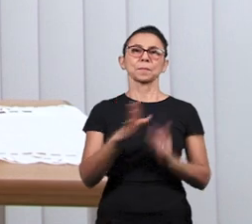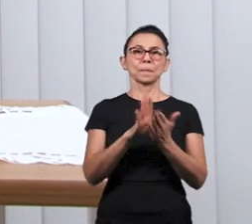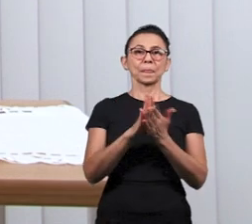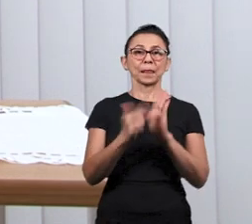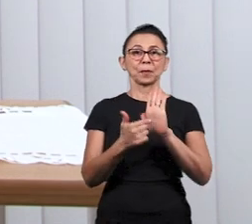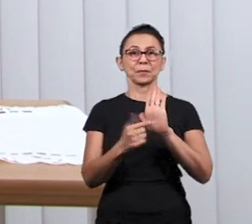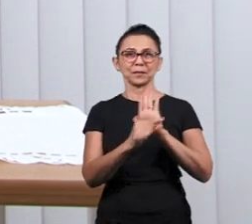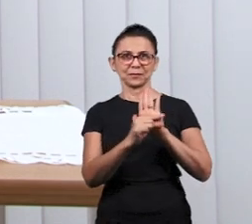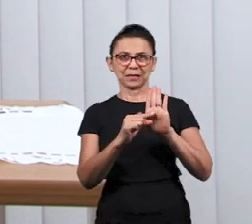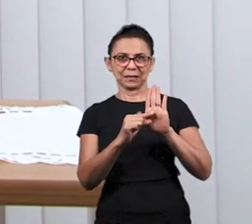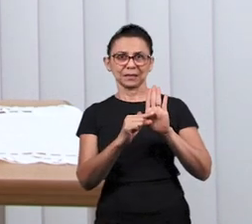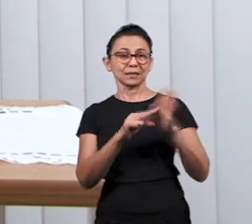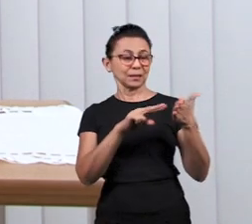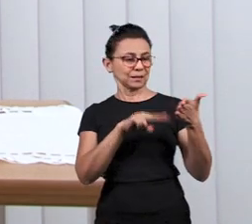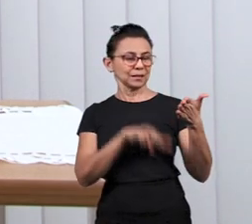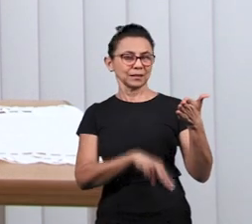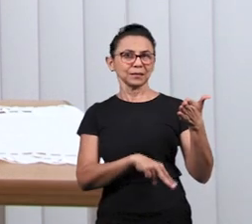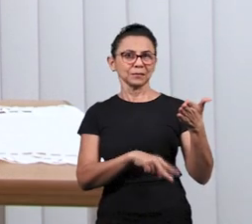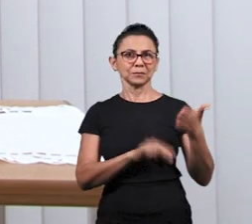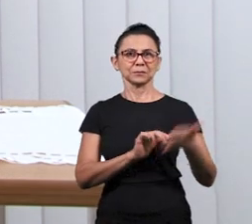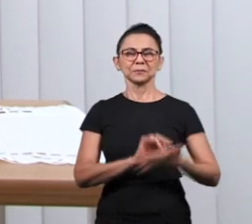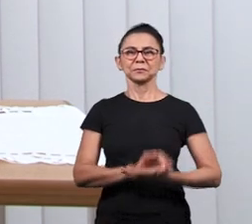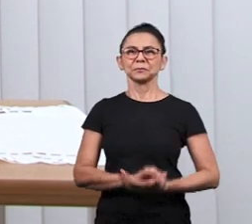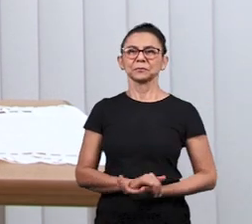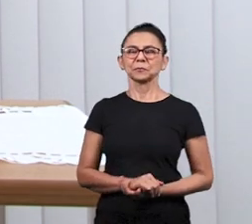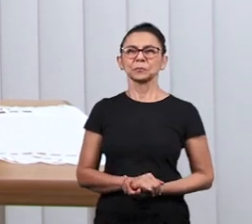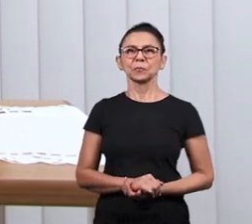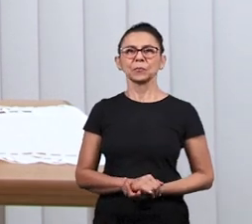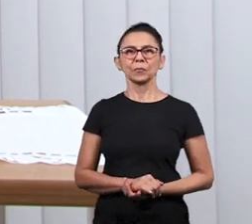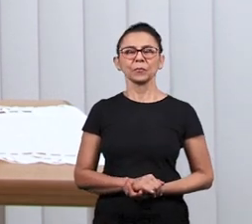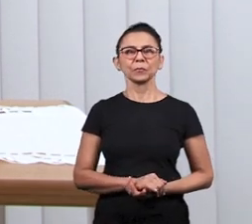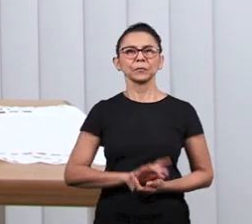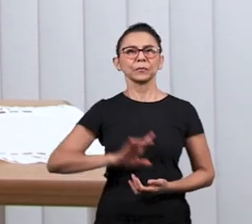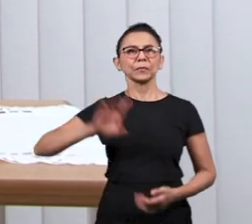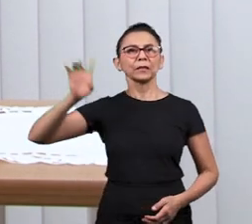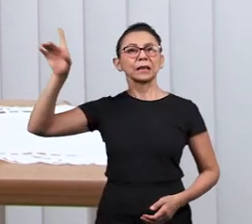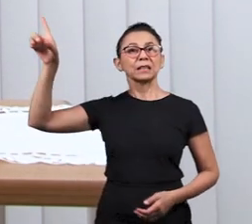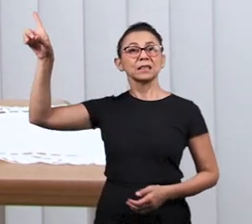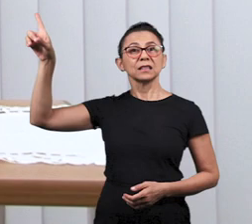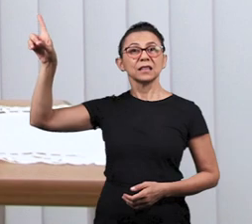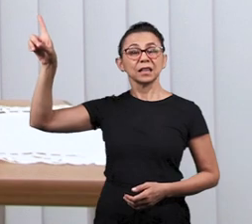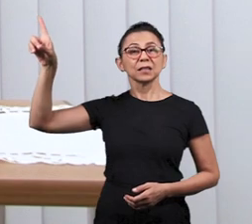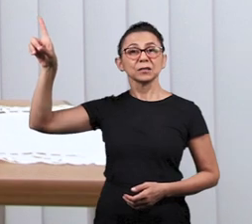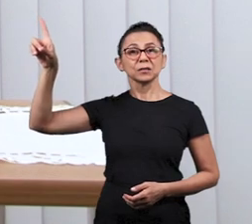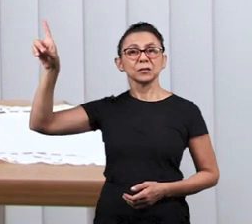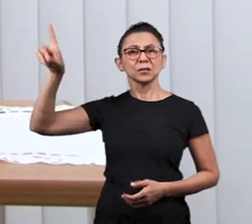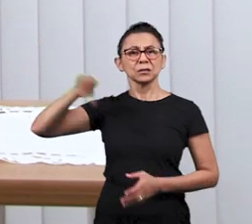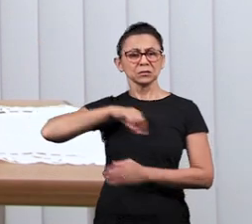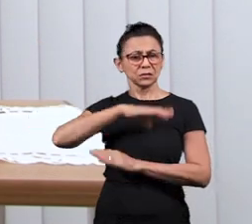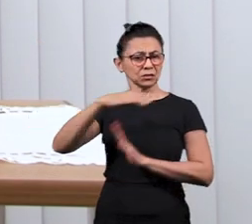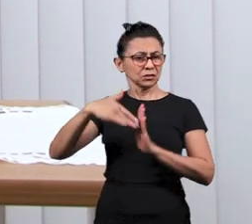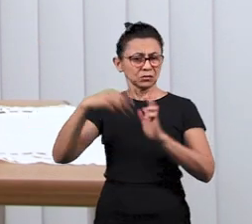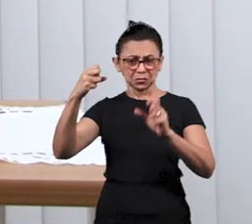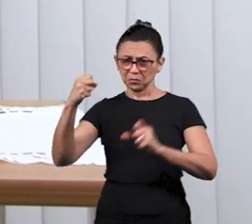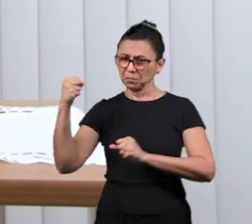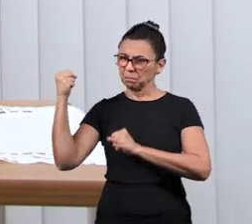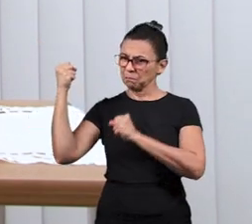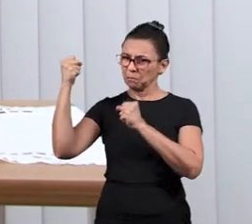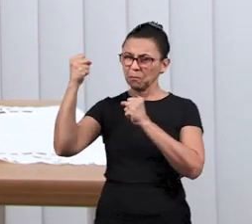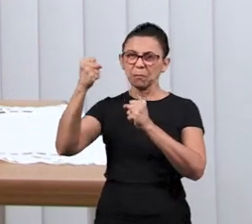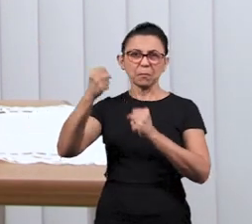к нам. И Слово Божье показывает нам в стихе, который мы зачитали, что Он может